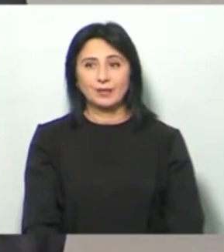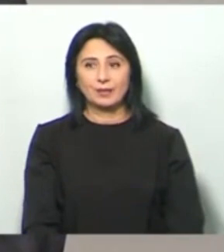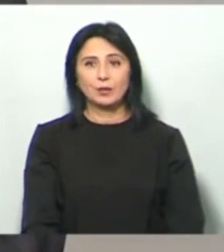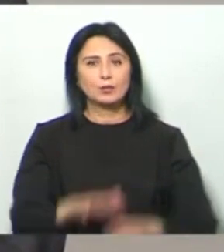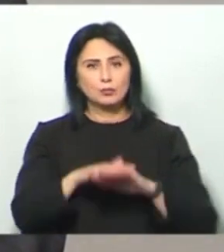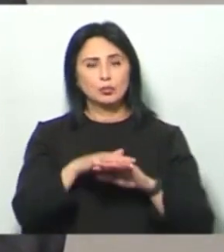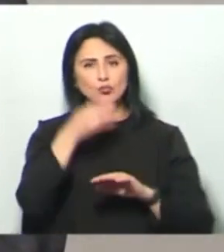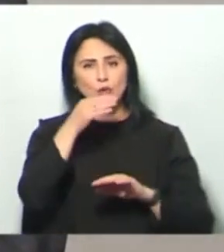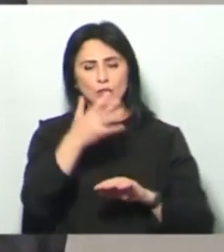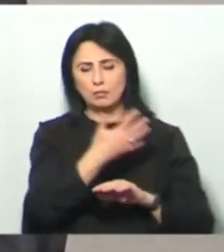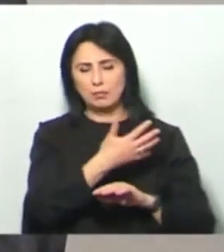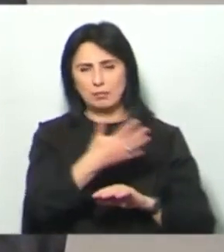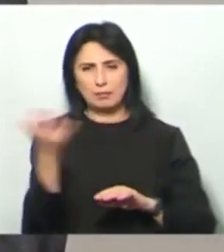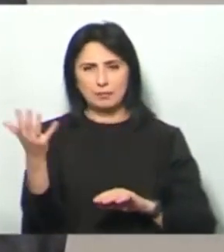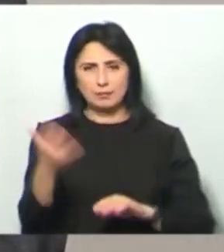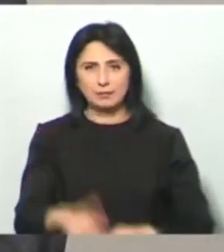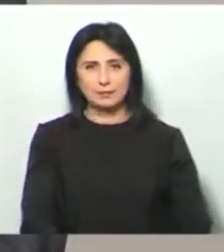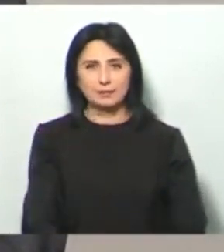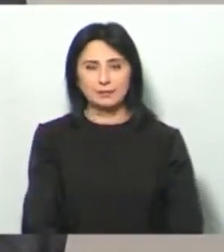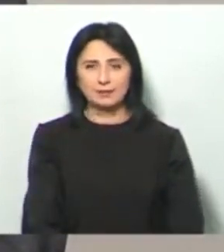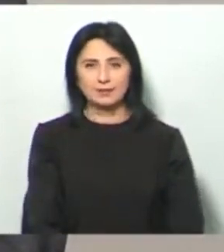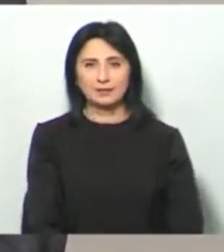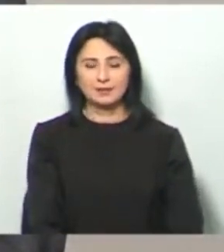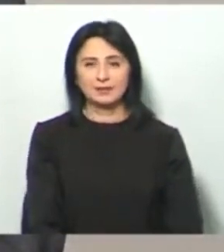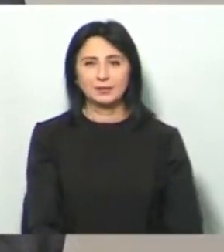მაღალი ნიშნებით, ხუთიებით.